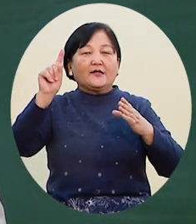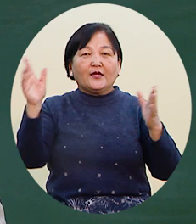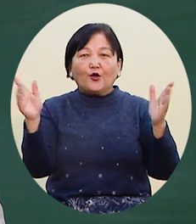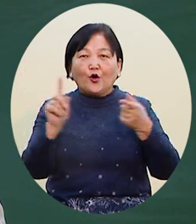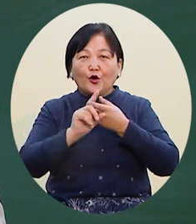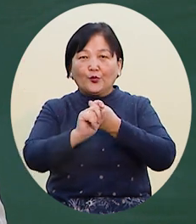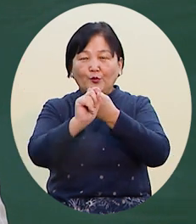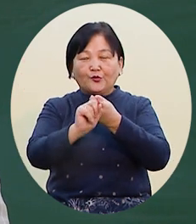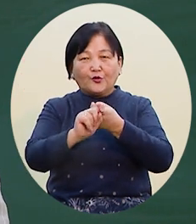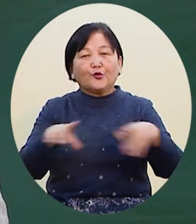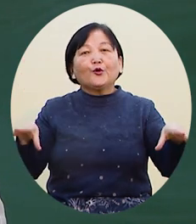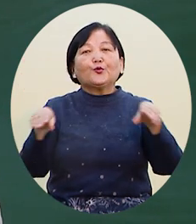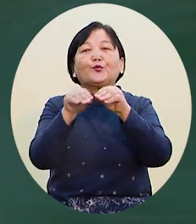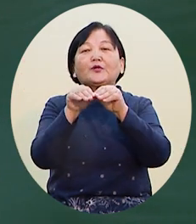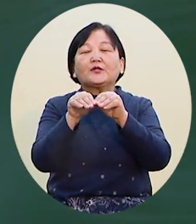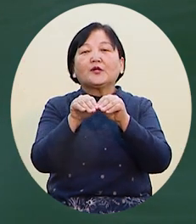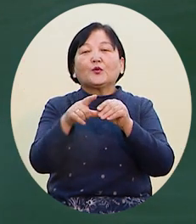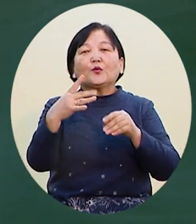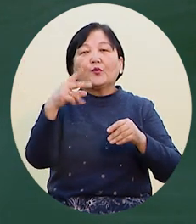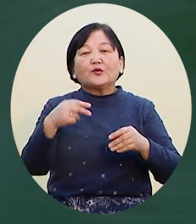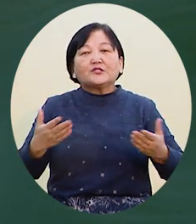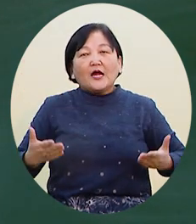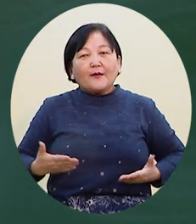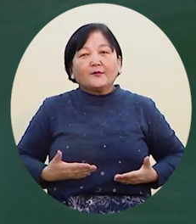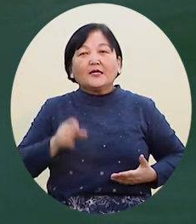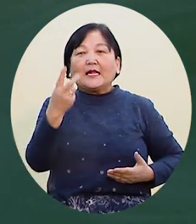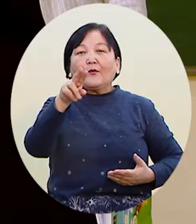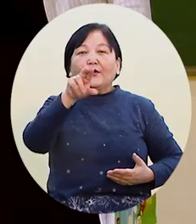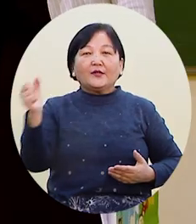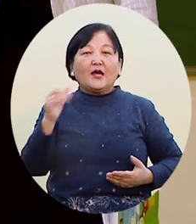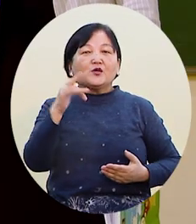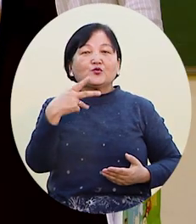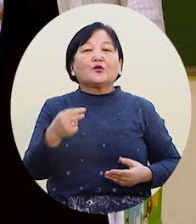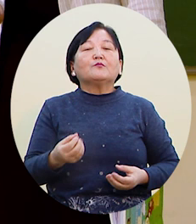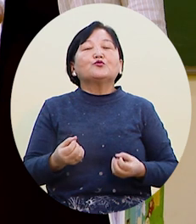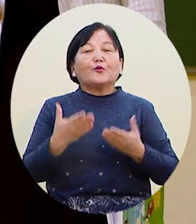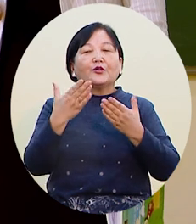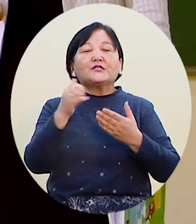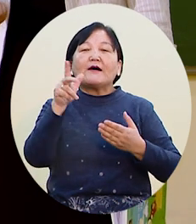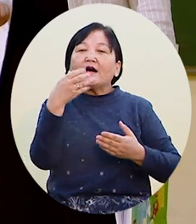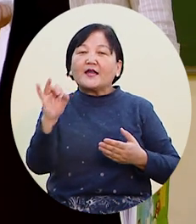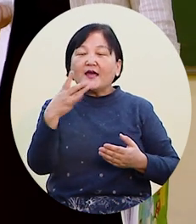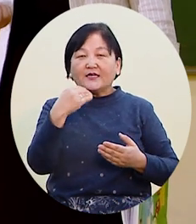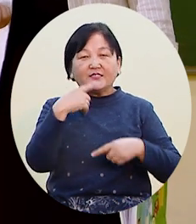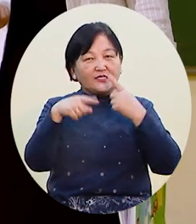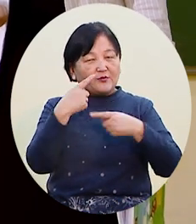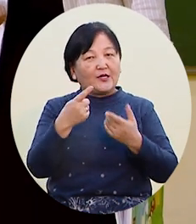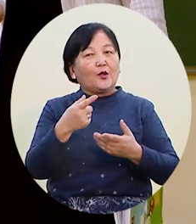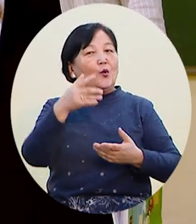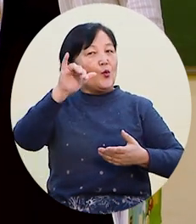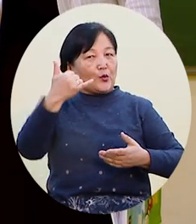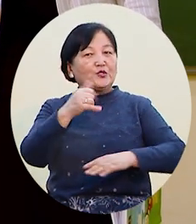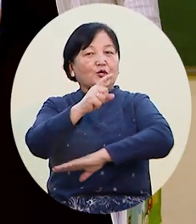сургамж болгож явах хэрэгтэй маа гэдэг нь. Ер нь бол уран зохиол бол хүний амьдралын тол амьдралыг өгүүлдэг учраас бид нар амьдралдаа